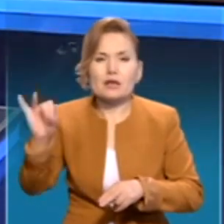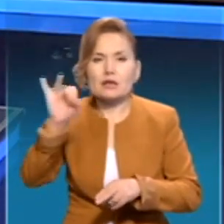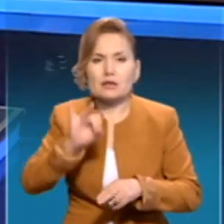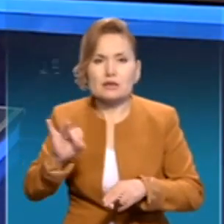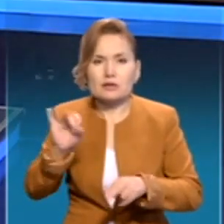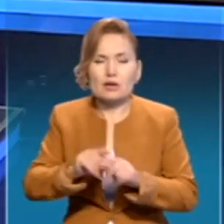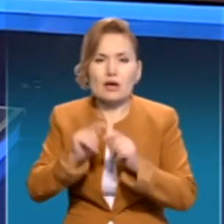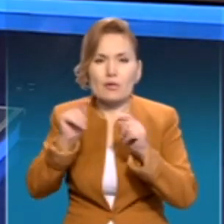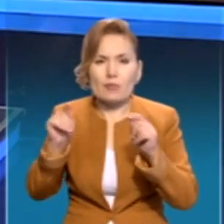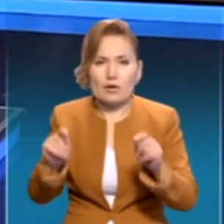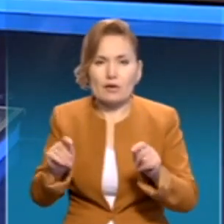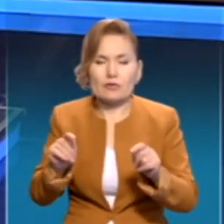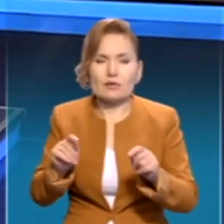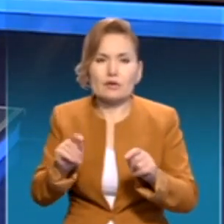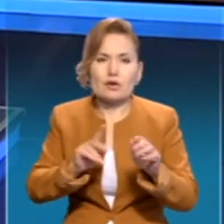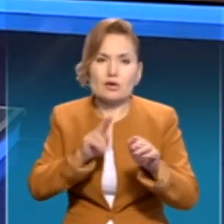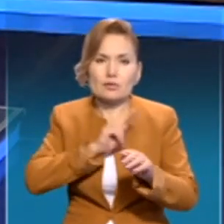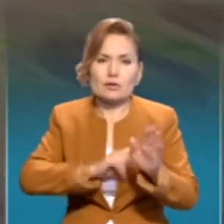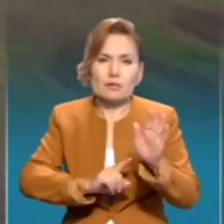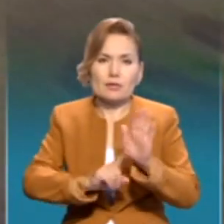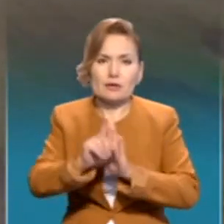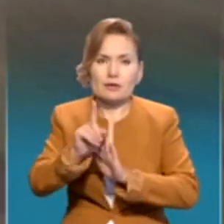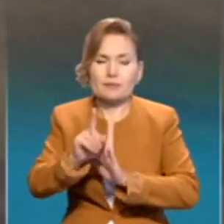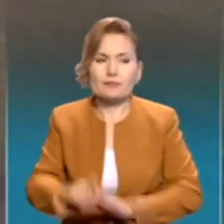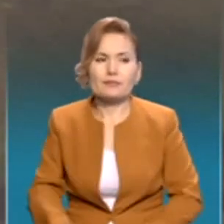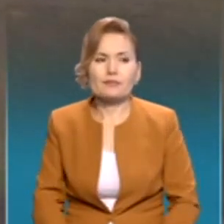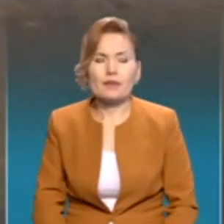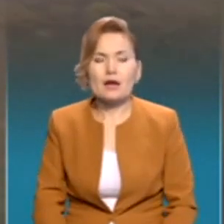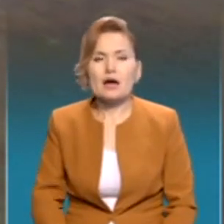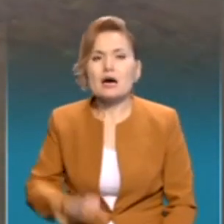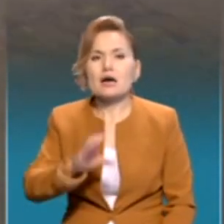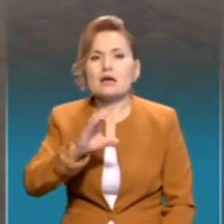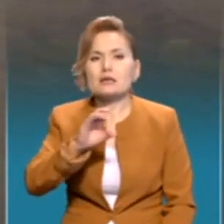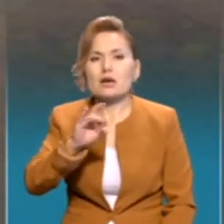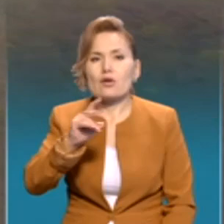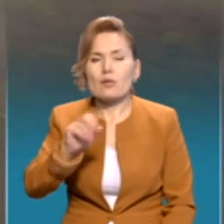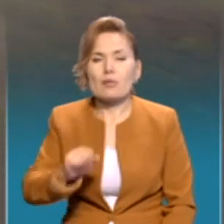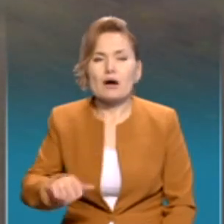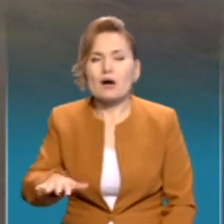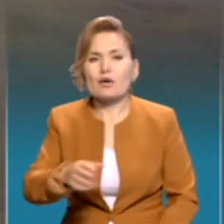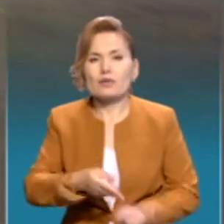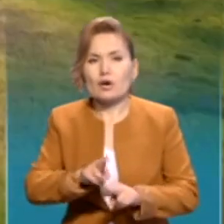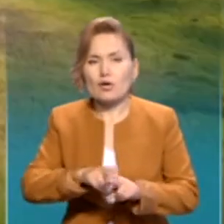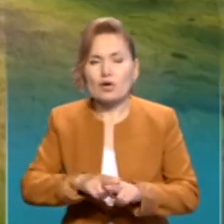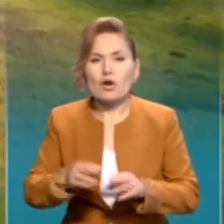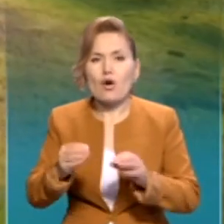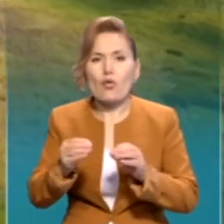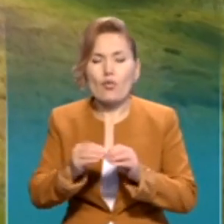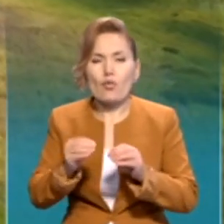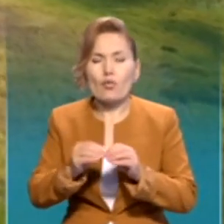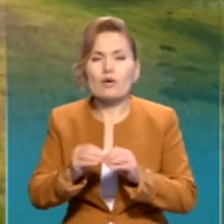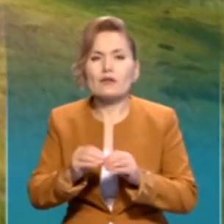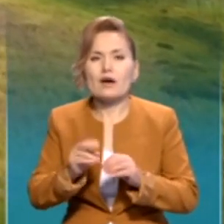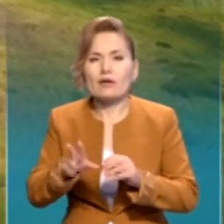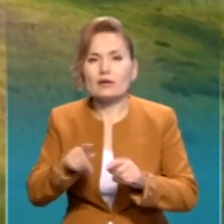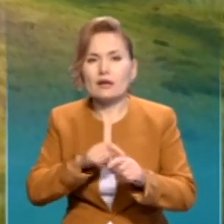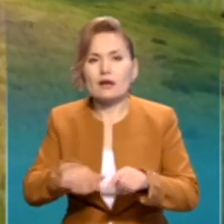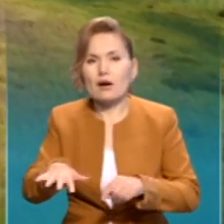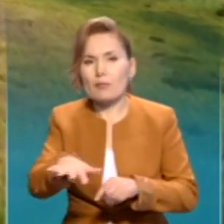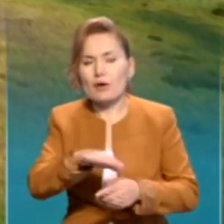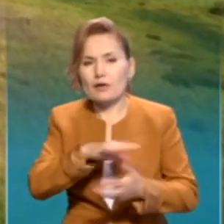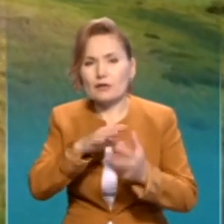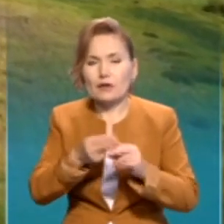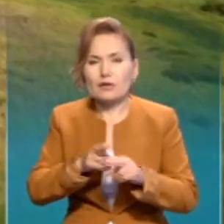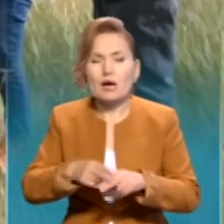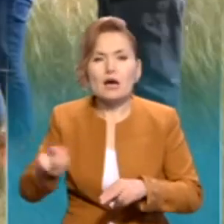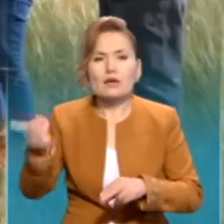құпиясын ашуға бел буып отыр. Сароба 10.000 шаршы метр аумақты алып жатқан ірі кешен. Ғалымдар бұл нысанды Сақ Сармат